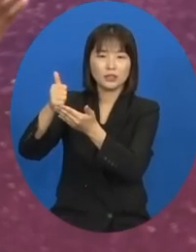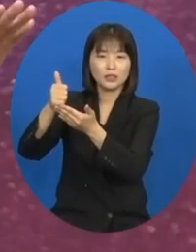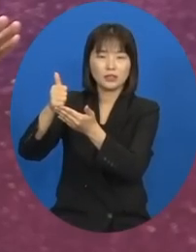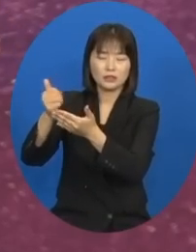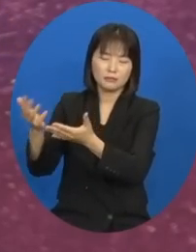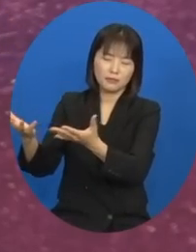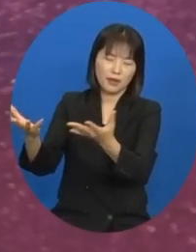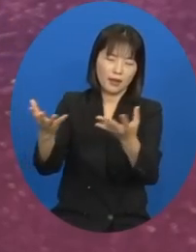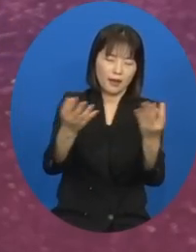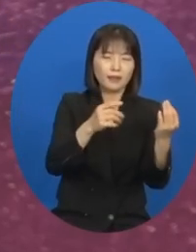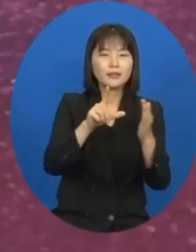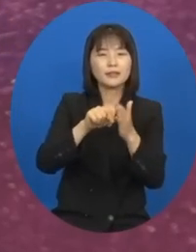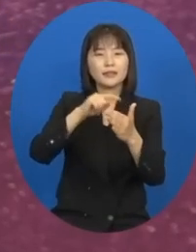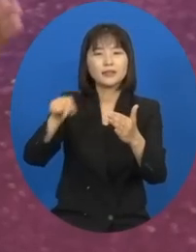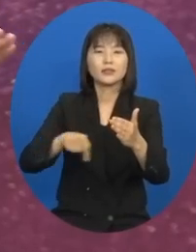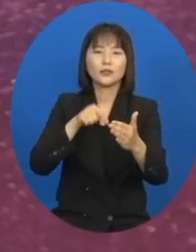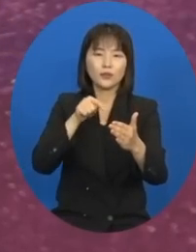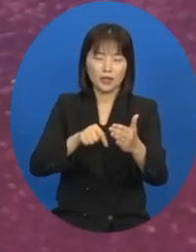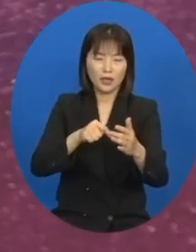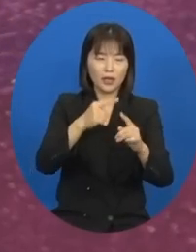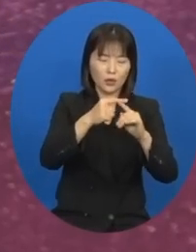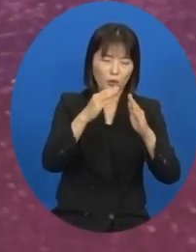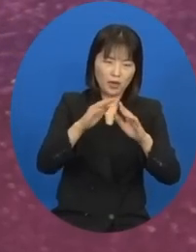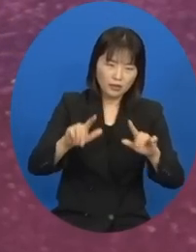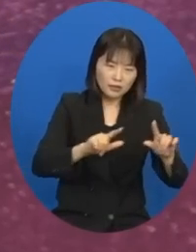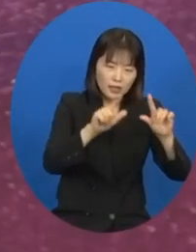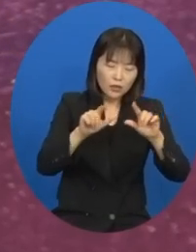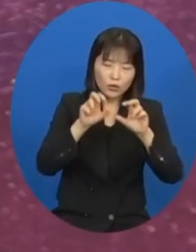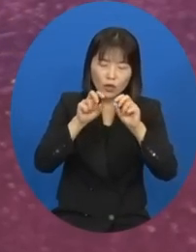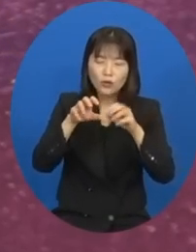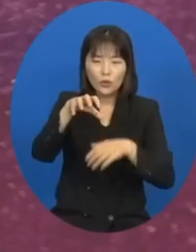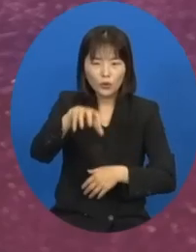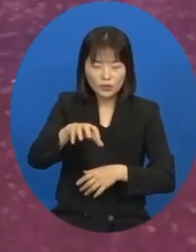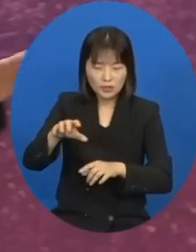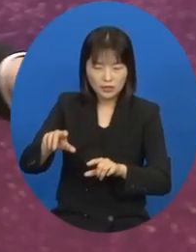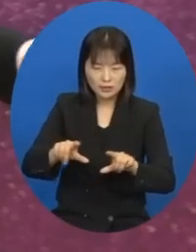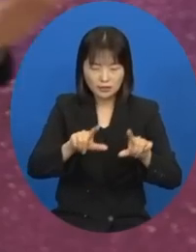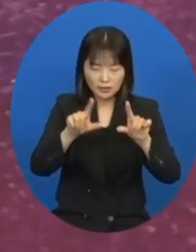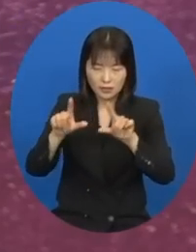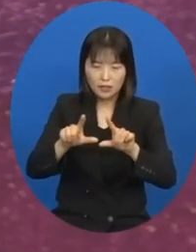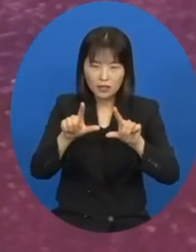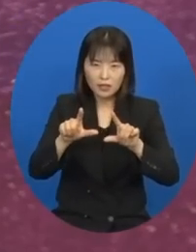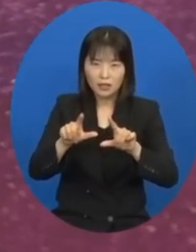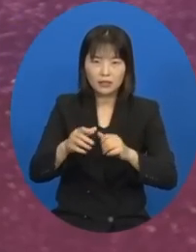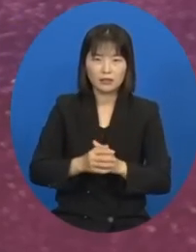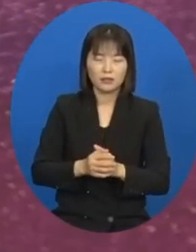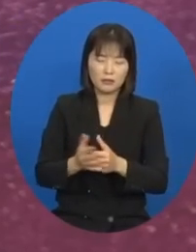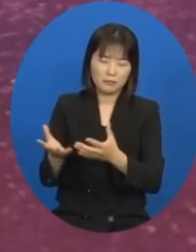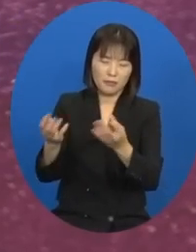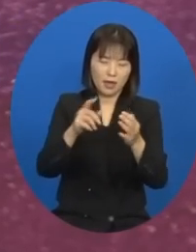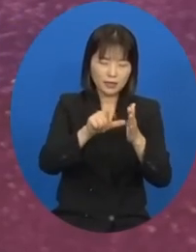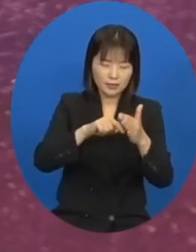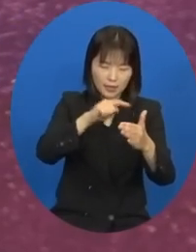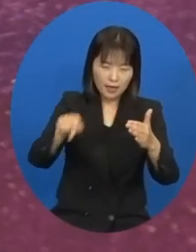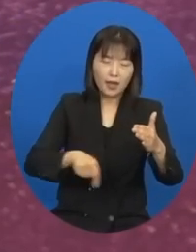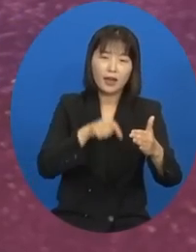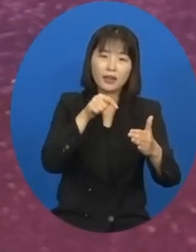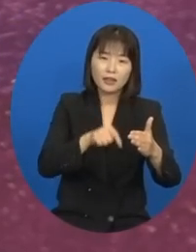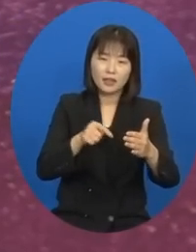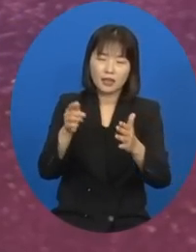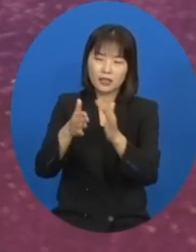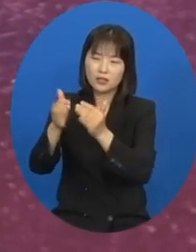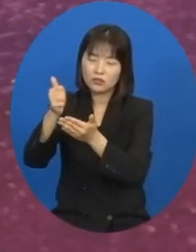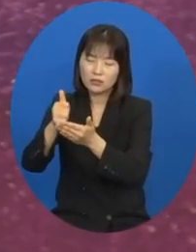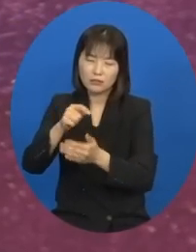많은 시간들 속에서 교회에서 살았고 선교지에 살았고 사역지를 돌아다녔던 수많은 시간들 속에서 예수님이